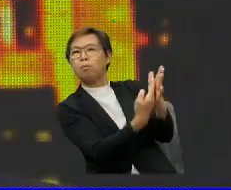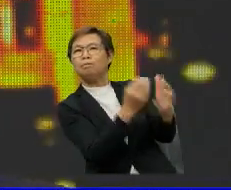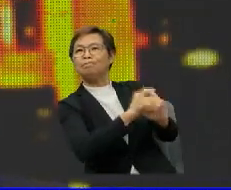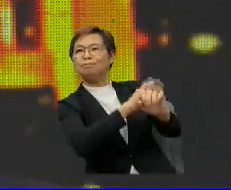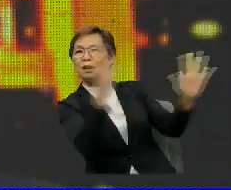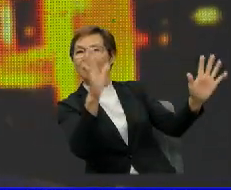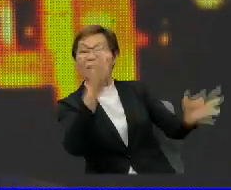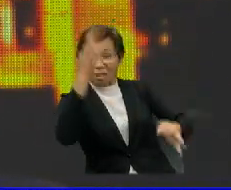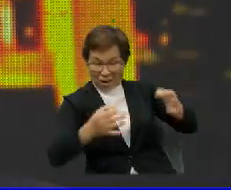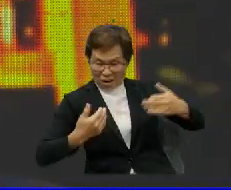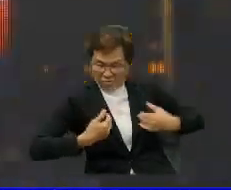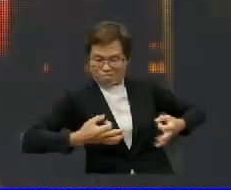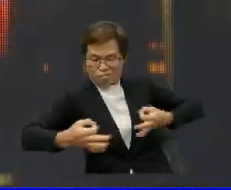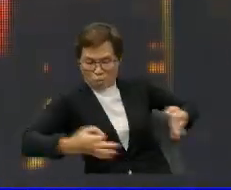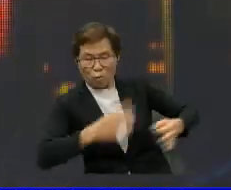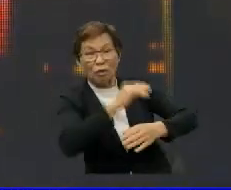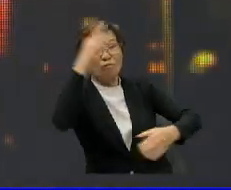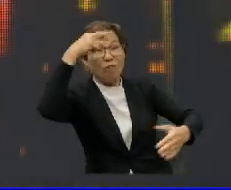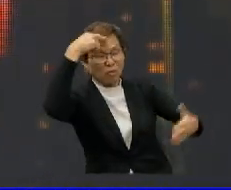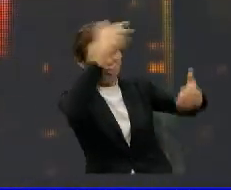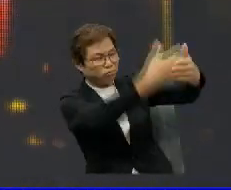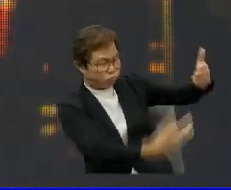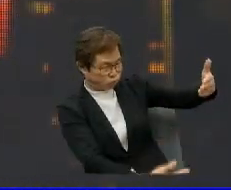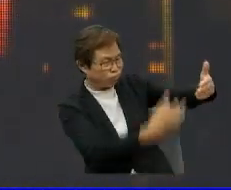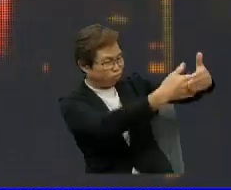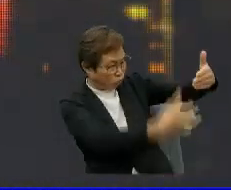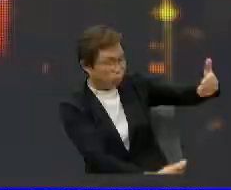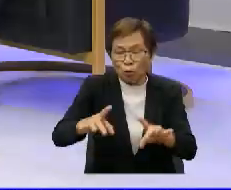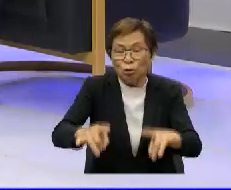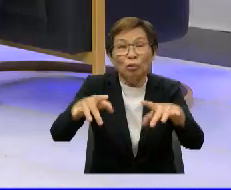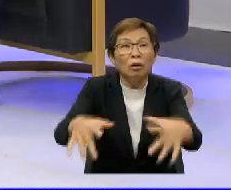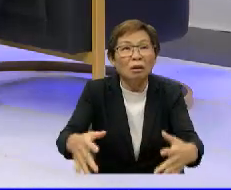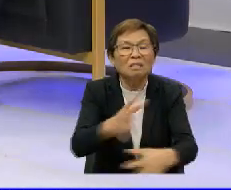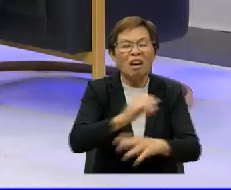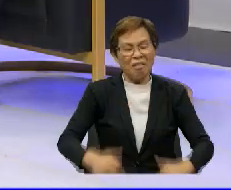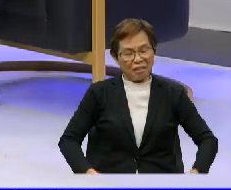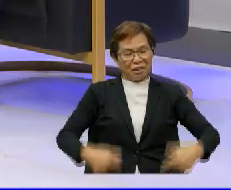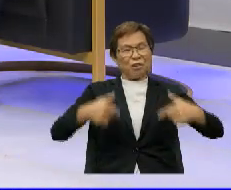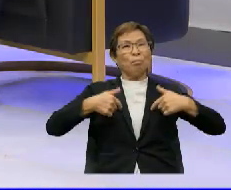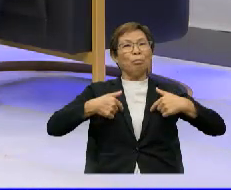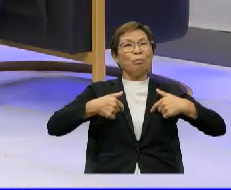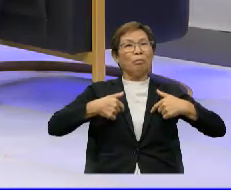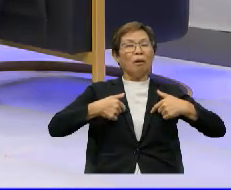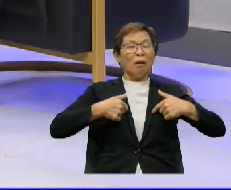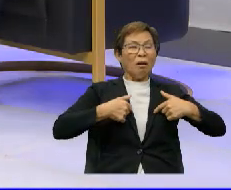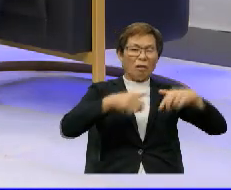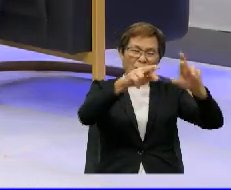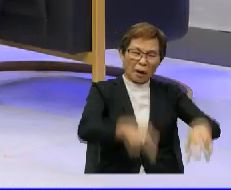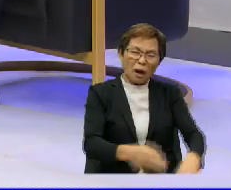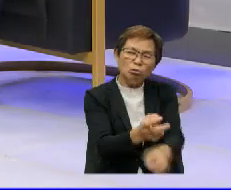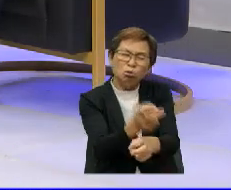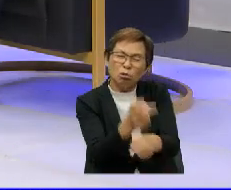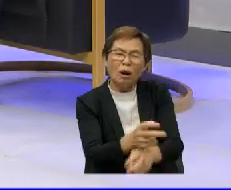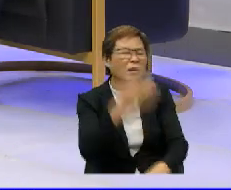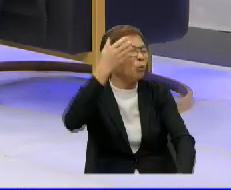bicara naratif khas bersama perdana menteri di angkasa Puri berkata kerajaan perpaduan dan beliau